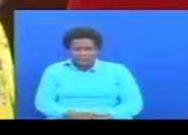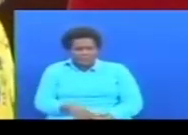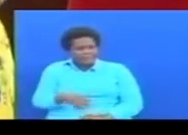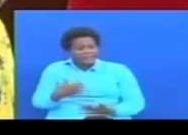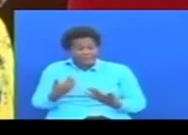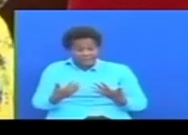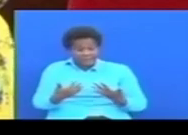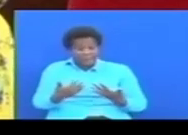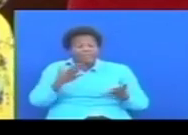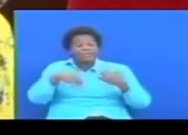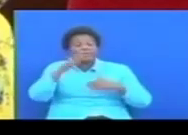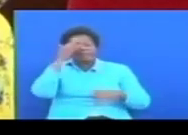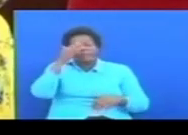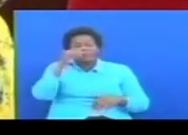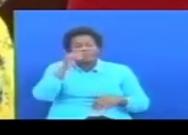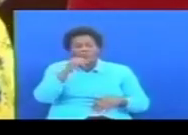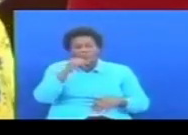nyuma kidogo,